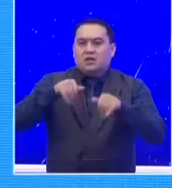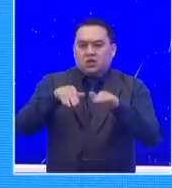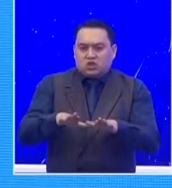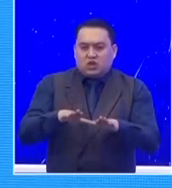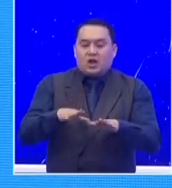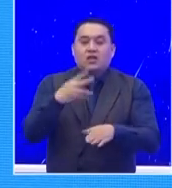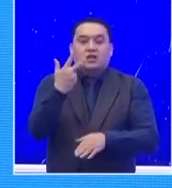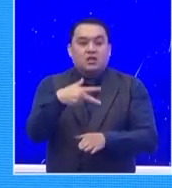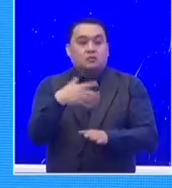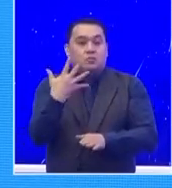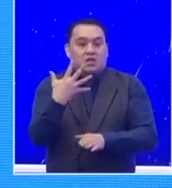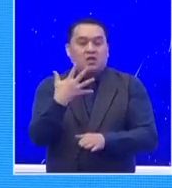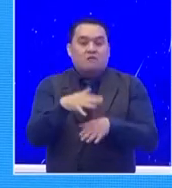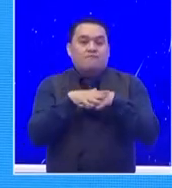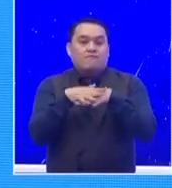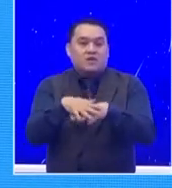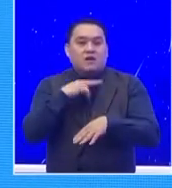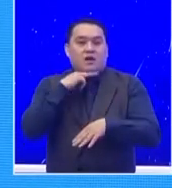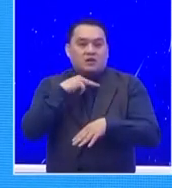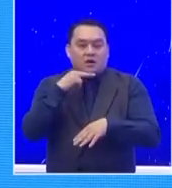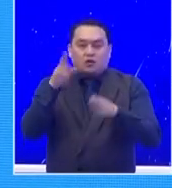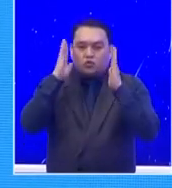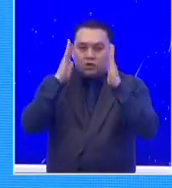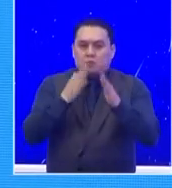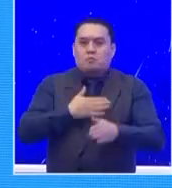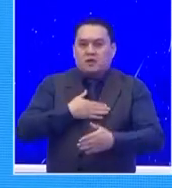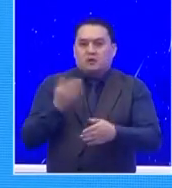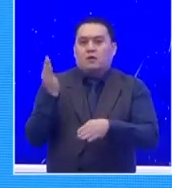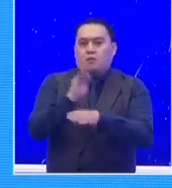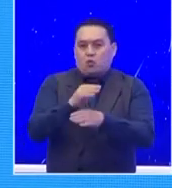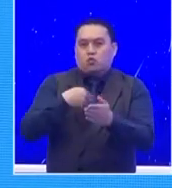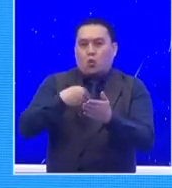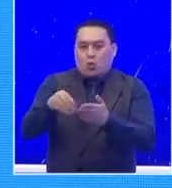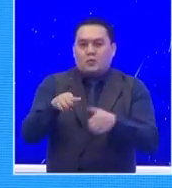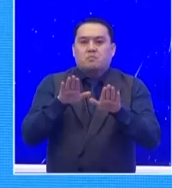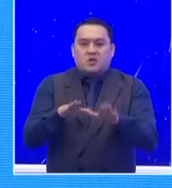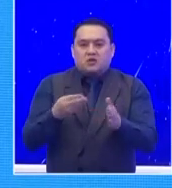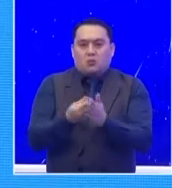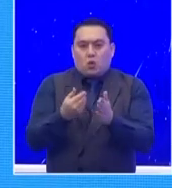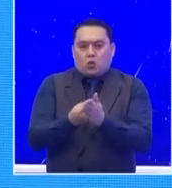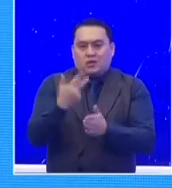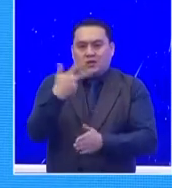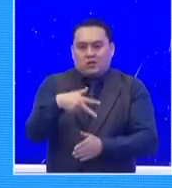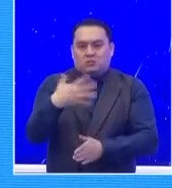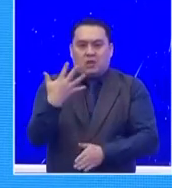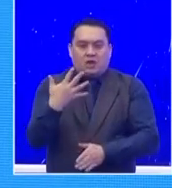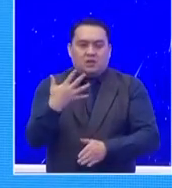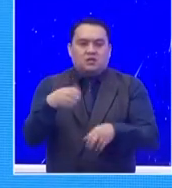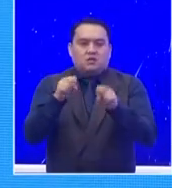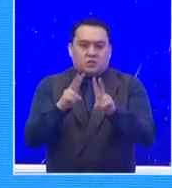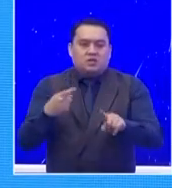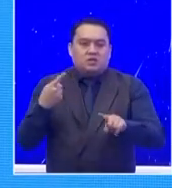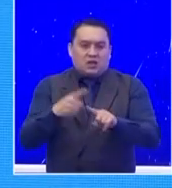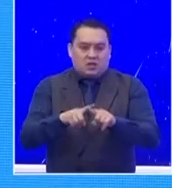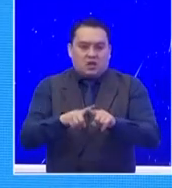тем 35, которые выделяет республика, мы докупим за счет местного бюджета еще 35, и этот